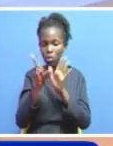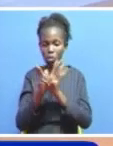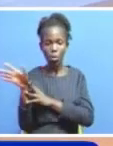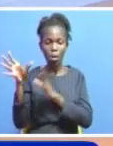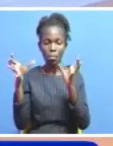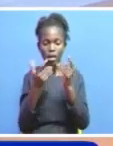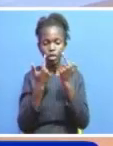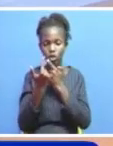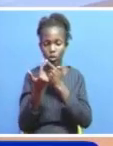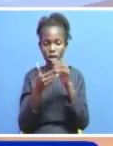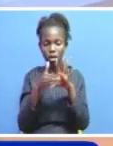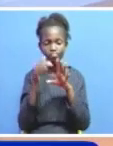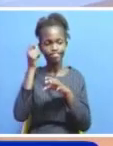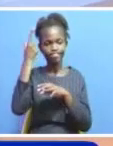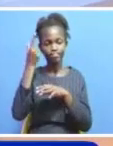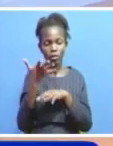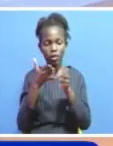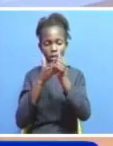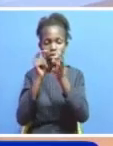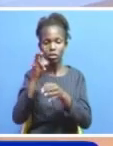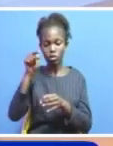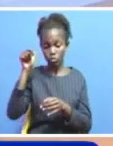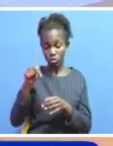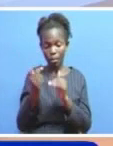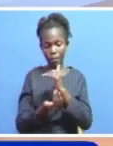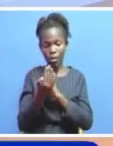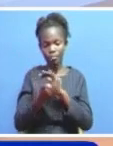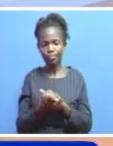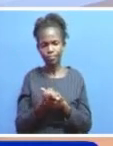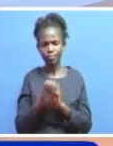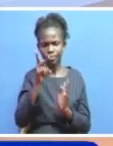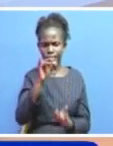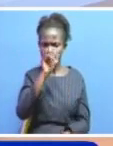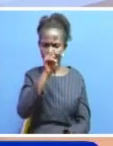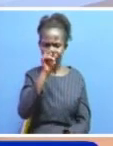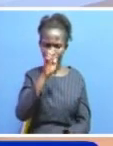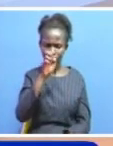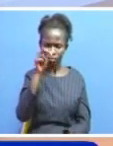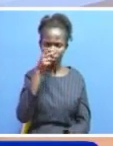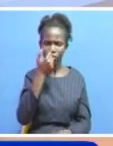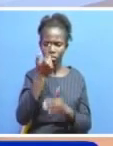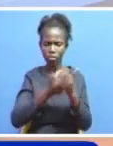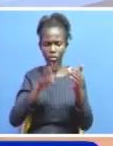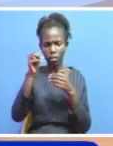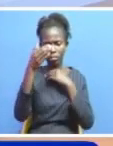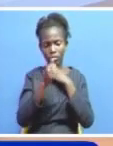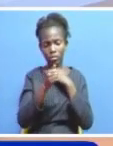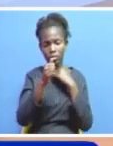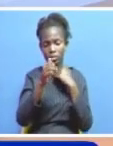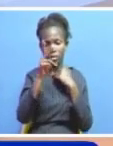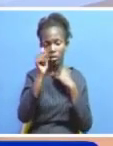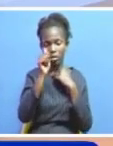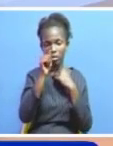Aineenea kilunguni cha amuka va Mutongoi TV, kiokoni cha umunthi, kinengo niwaisye kana MCA wa kyuso Munyoki